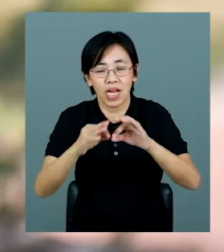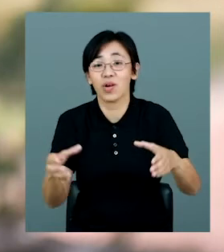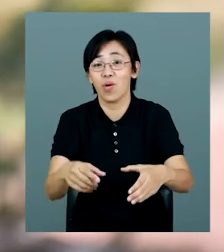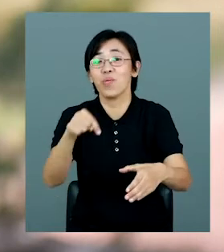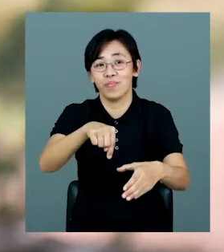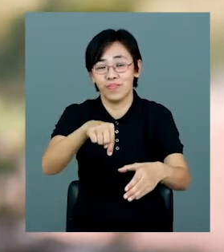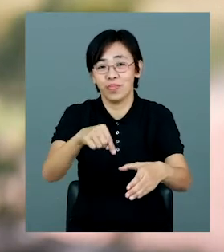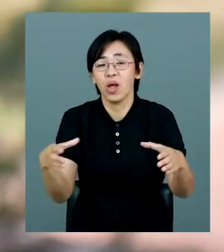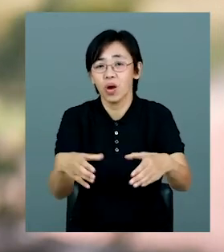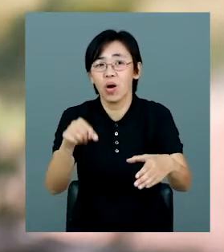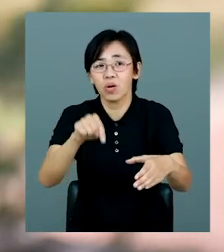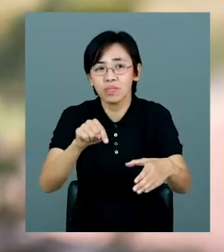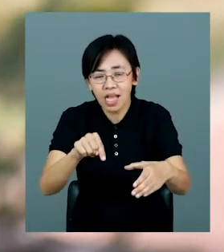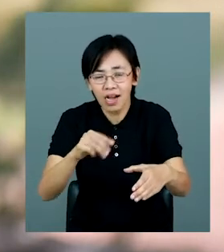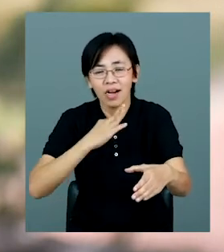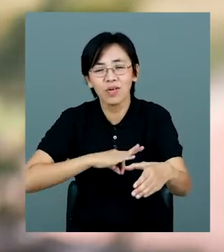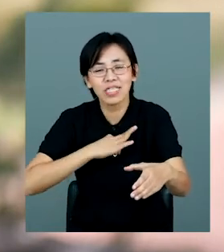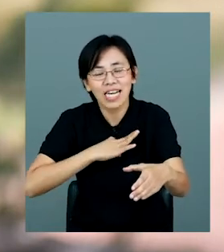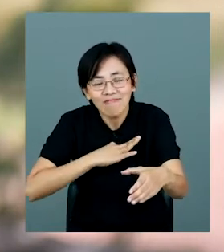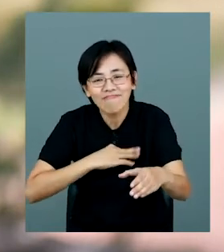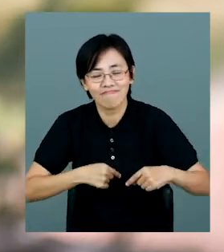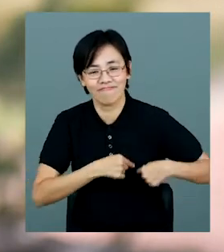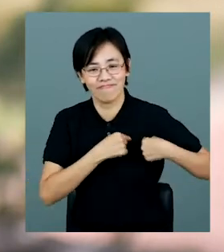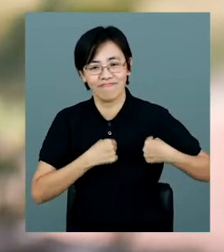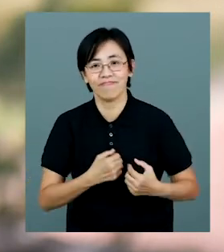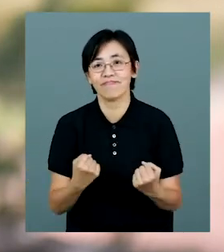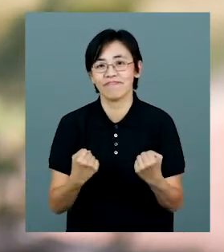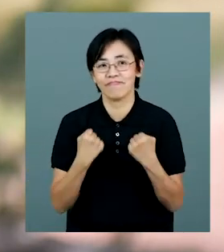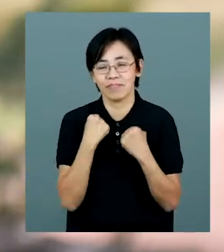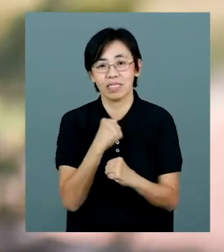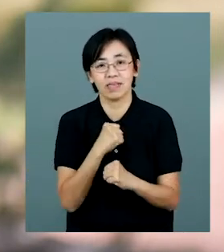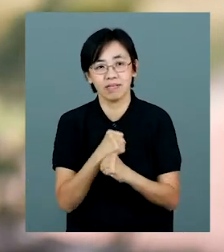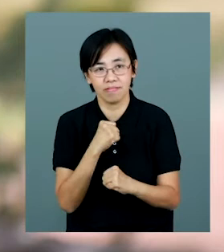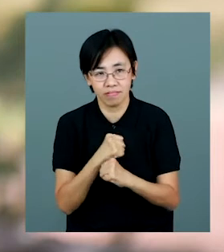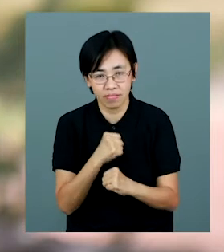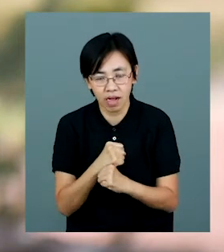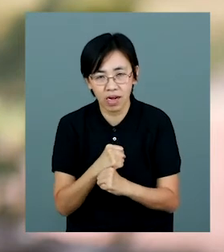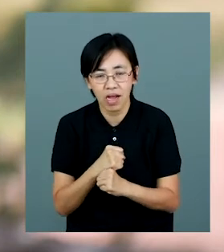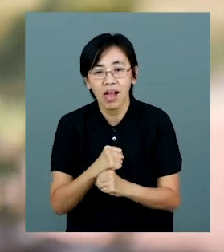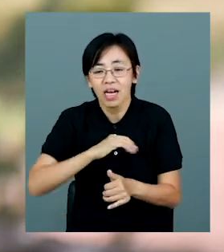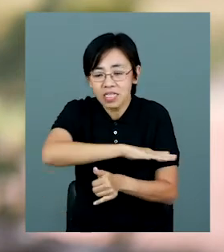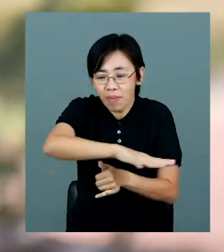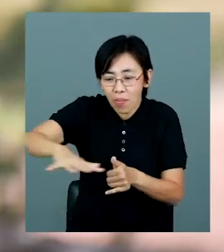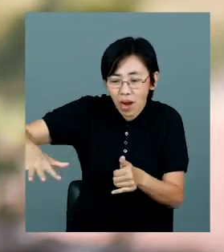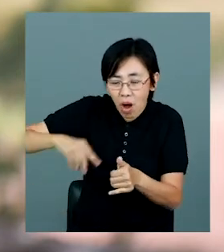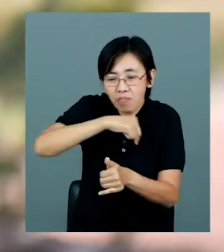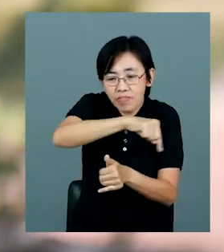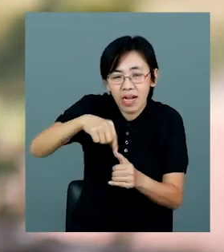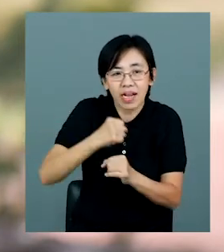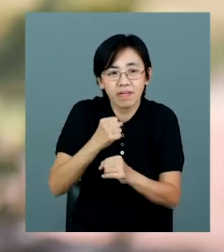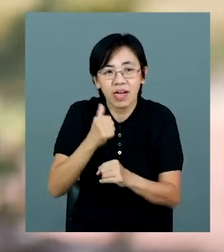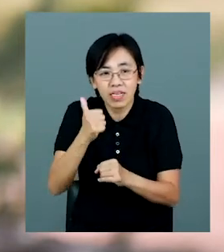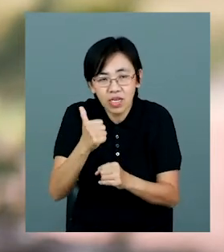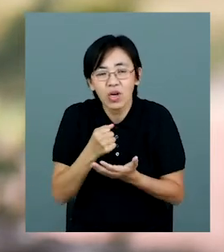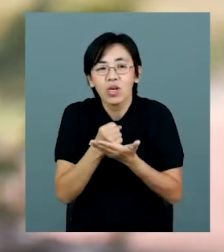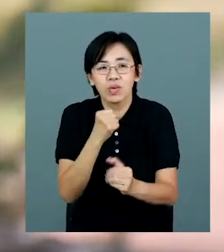กลุ่มนี้แล้วคนกลุ่มนี้เขาก็จะมีเหมือนเป็นกำลังใจในการทำงานมีสภาพแวดล้อมที่ดีในการทำง